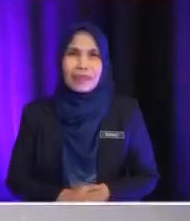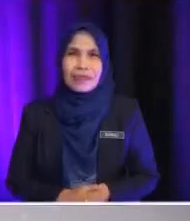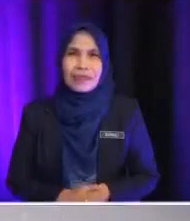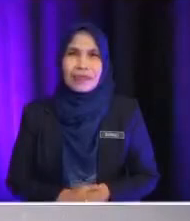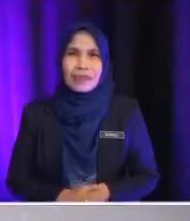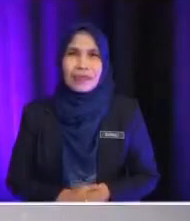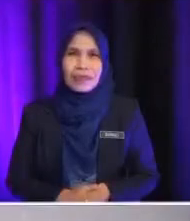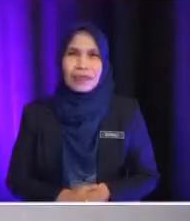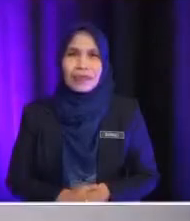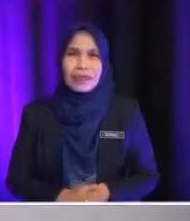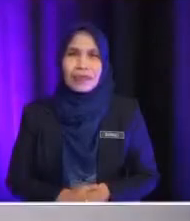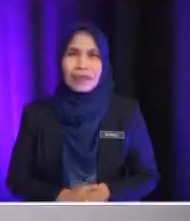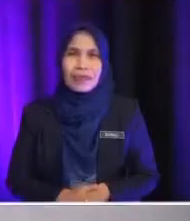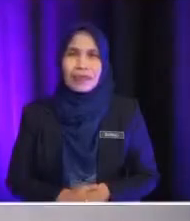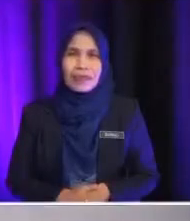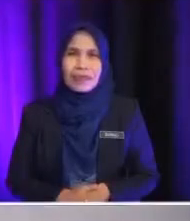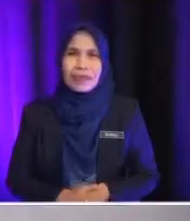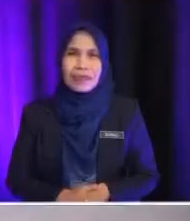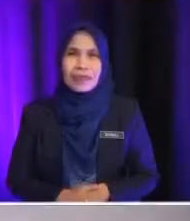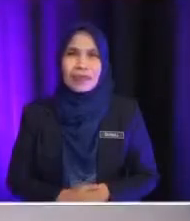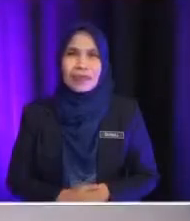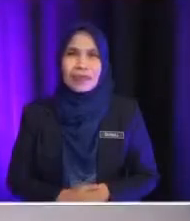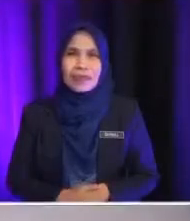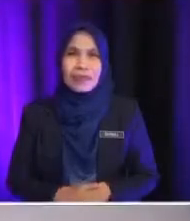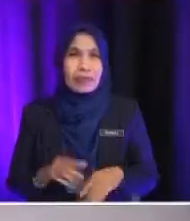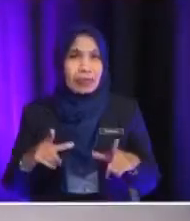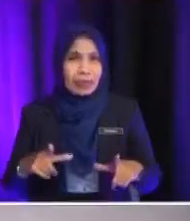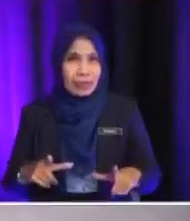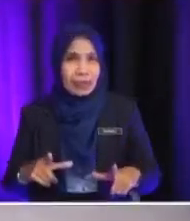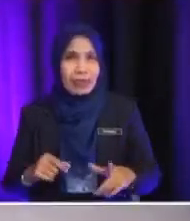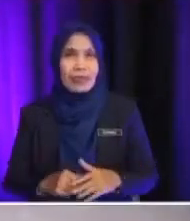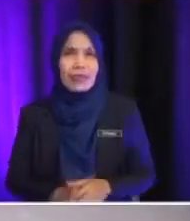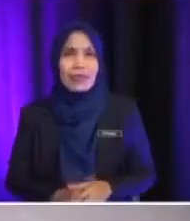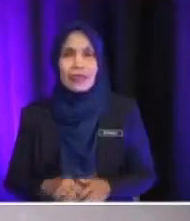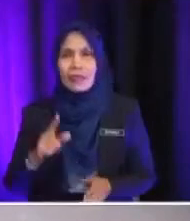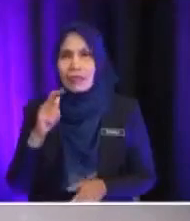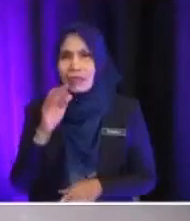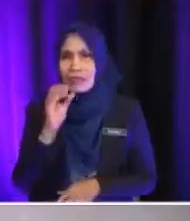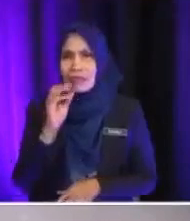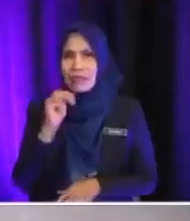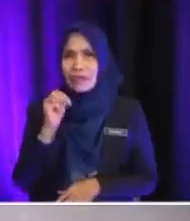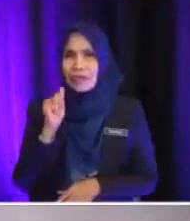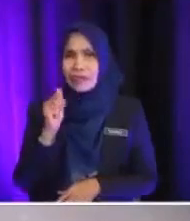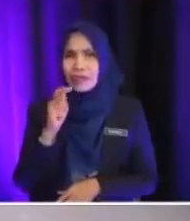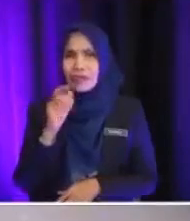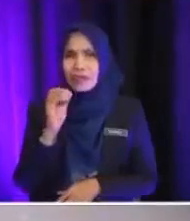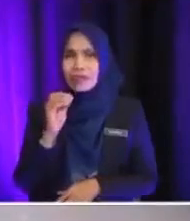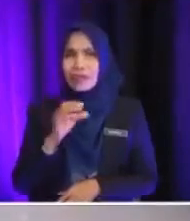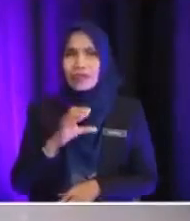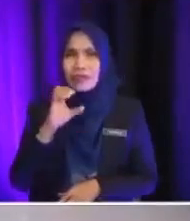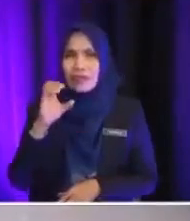Okey. Ikut apa yang cikgu beritahu tadi. Okey. Saya letakkan tomato cherry ni ke